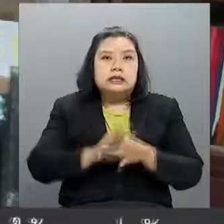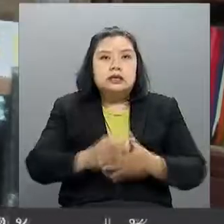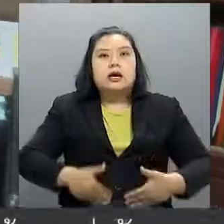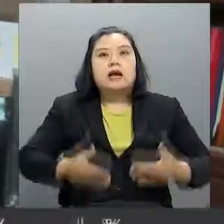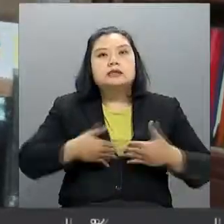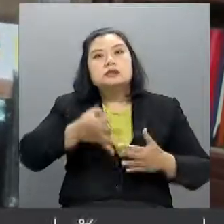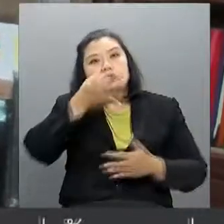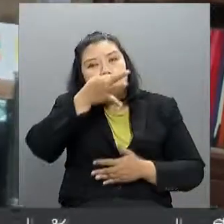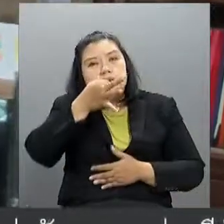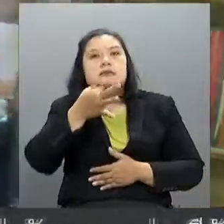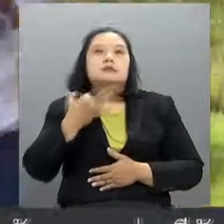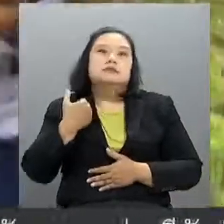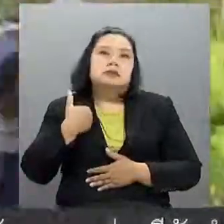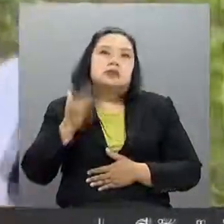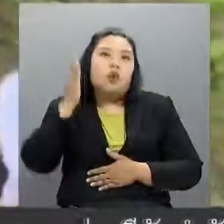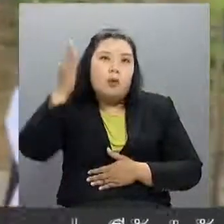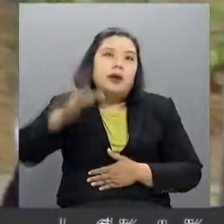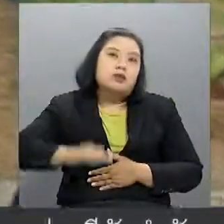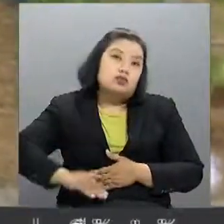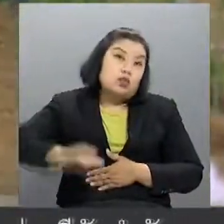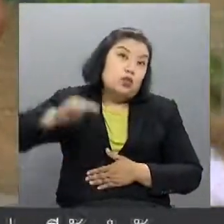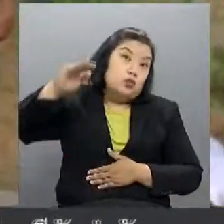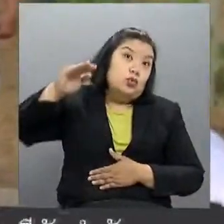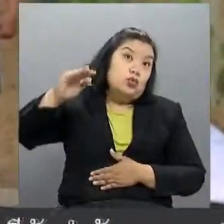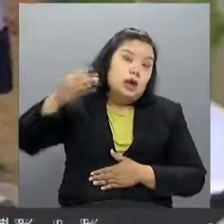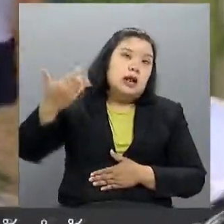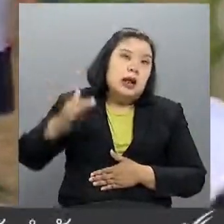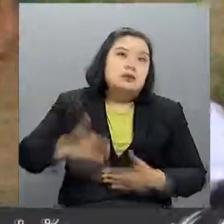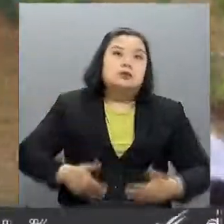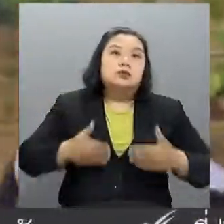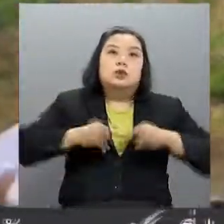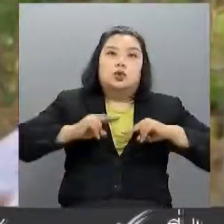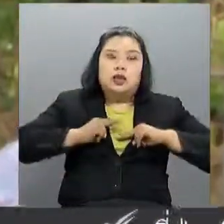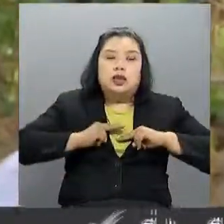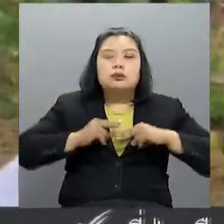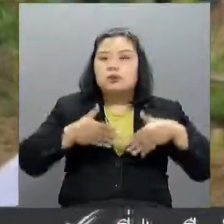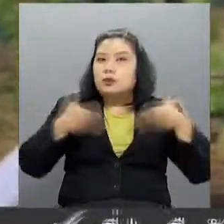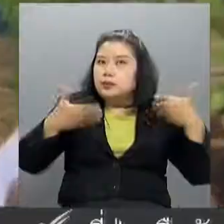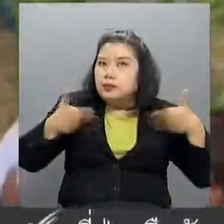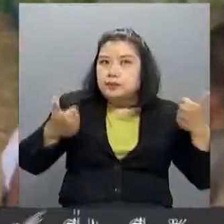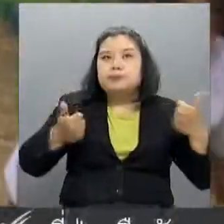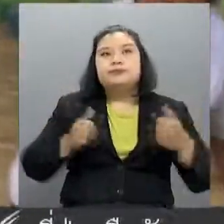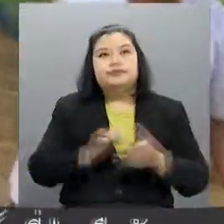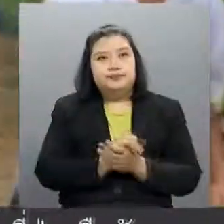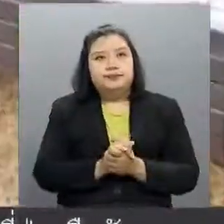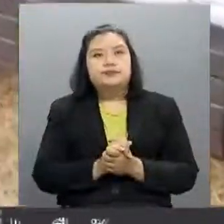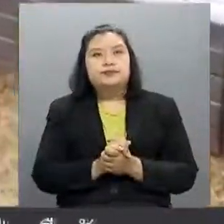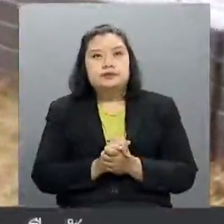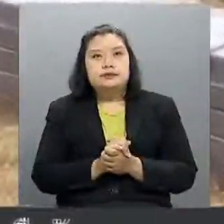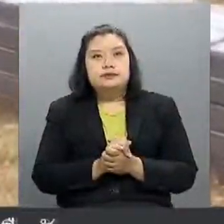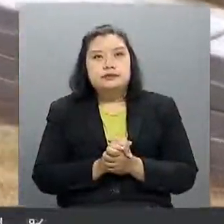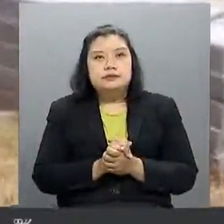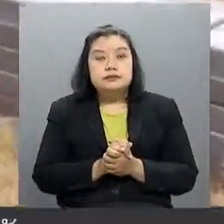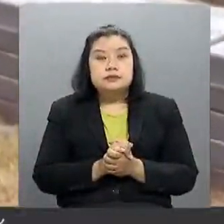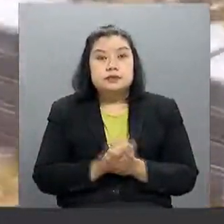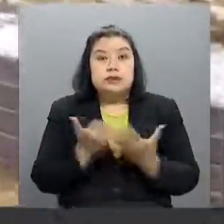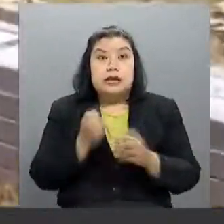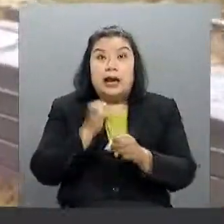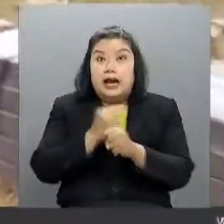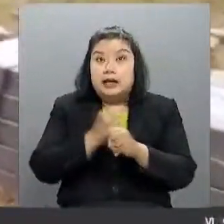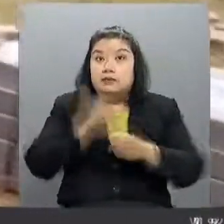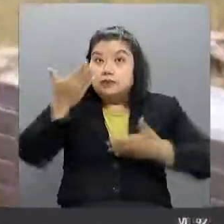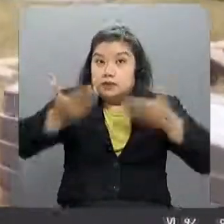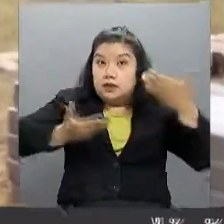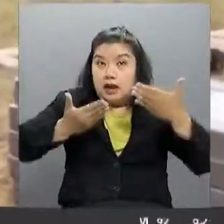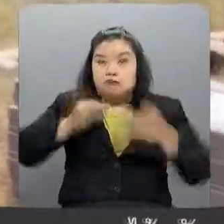ในภายภาคหน้าแล้วก็ดำรงชีวิตอย่างมีความสุข กิจกรรมเรียนรู้ในรั้วโรงเรียนที่พว